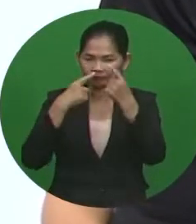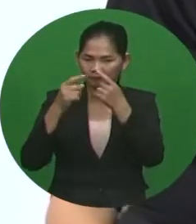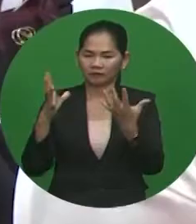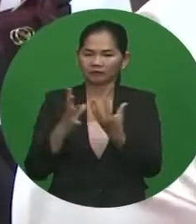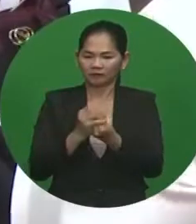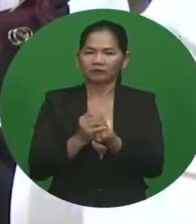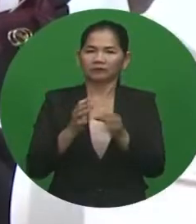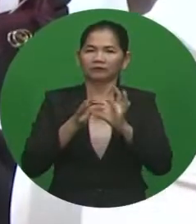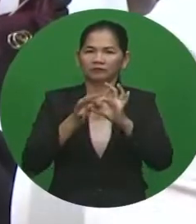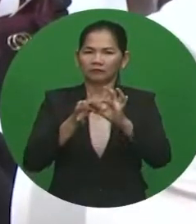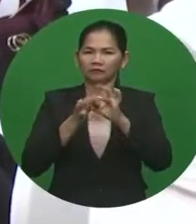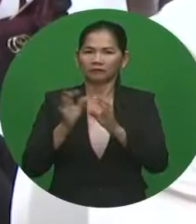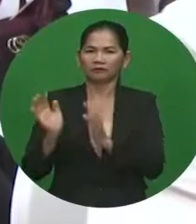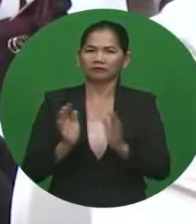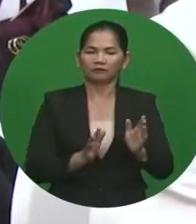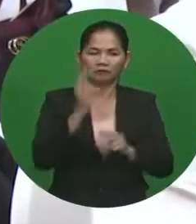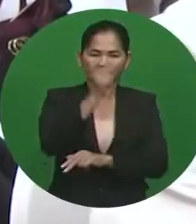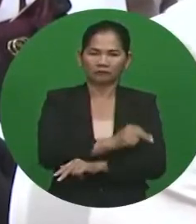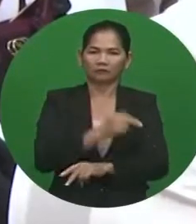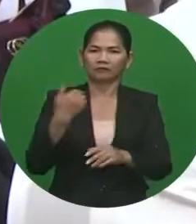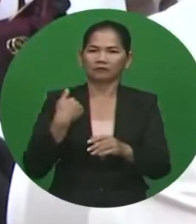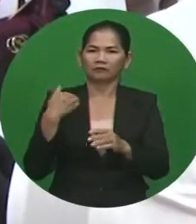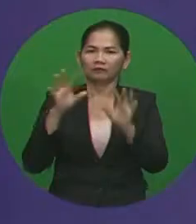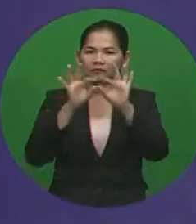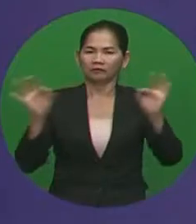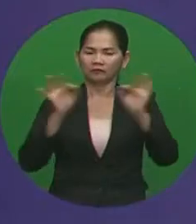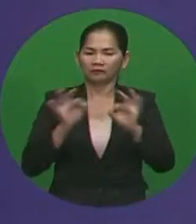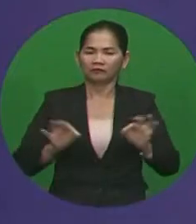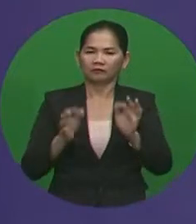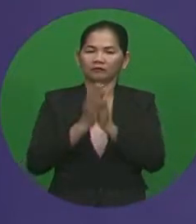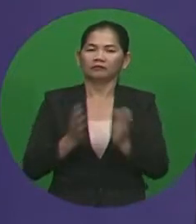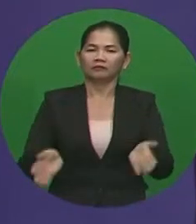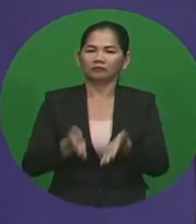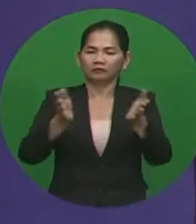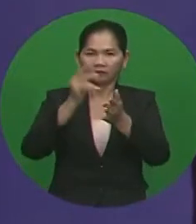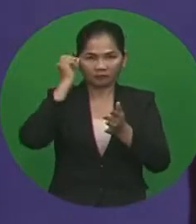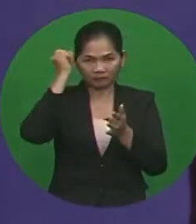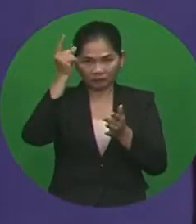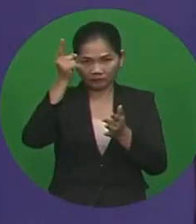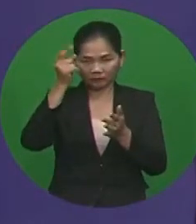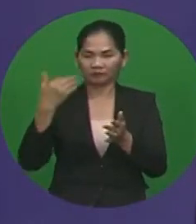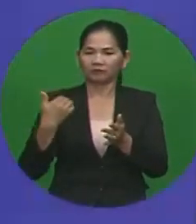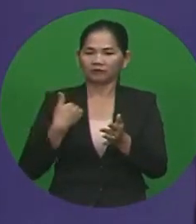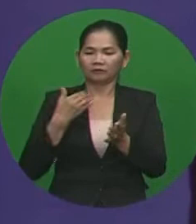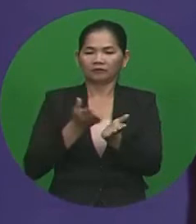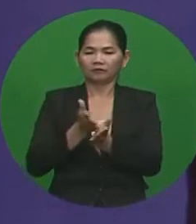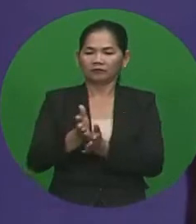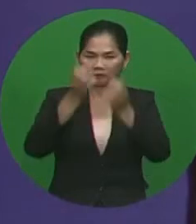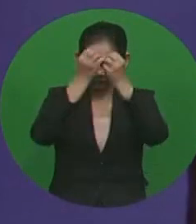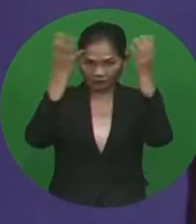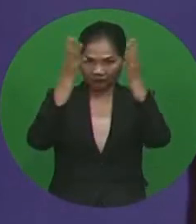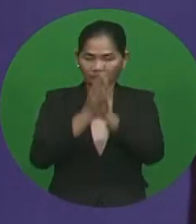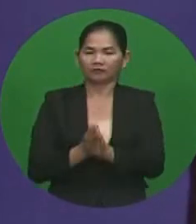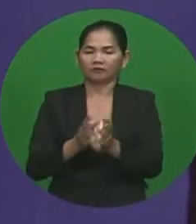ចំនួនទាក់ទងនឹងការរៀបចំទិវានេះដែលជាវេទិកាមួយសម្រាប់លើកកម្ពស់ការយល់ដឹងអំពីសិទ្ធិទទួលព័ត៌មាន